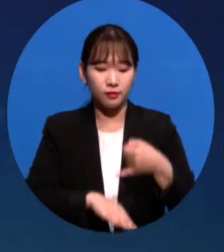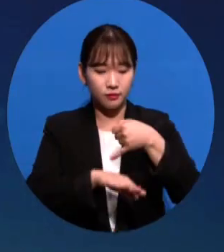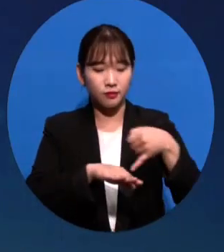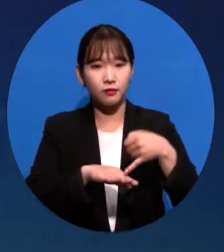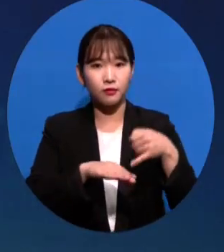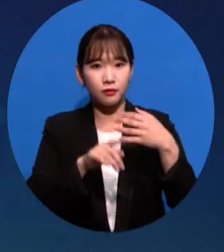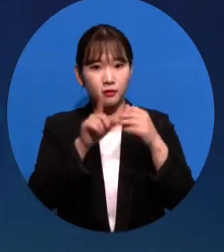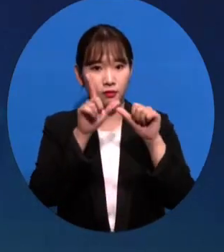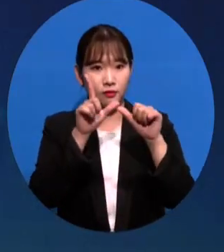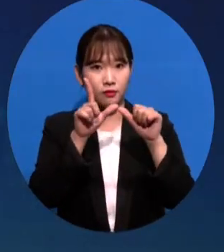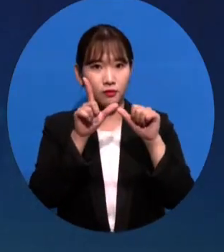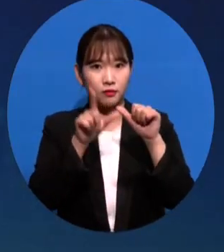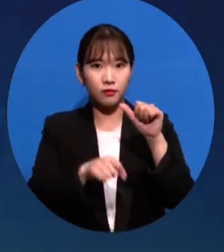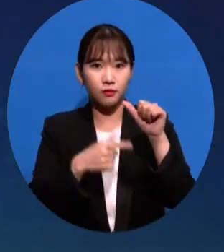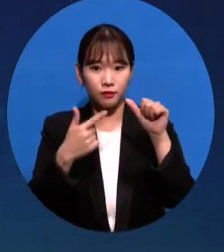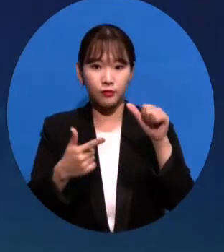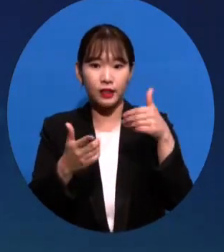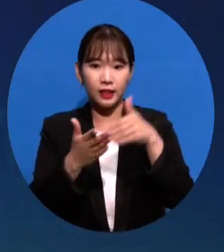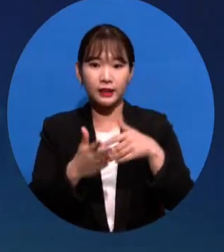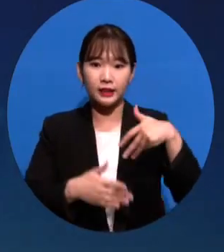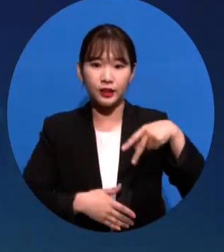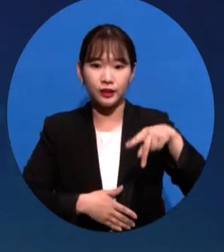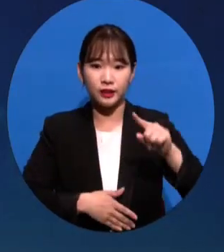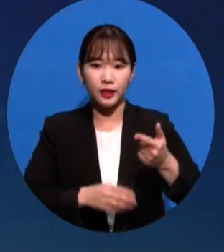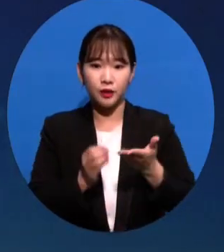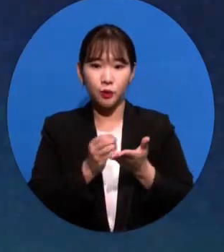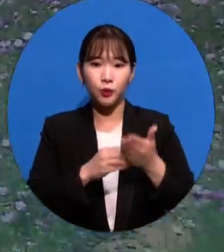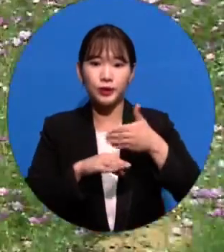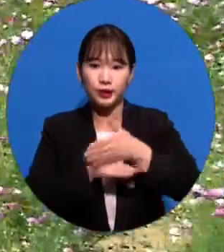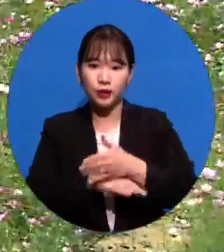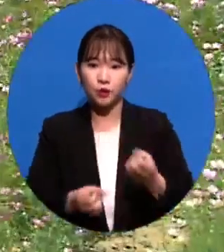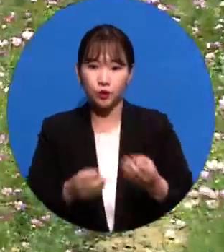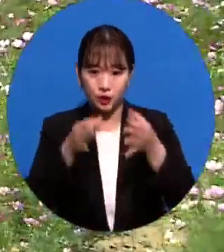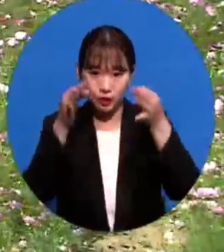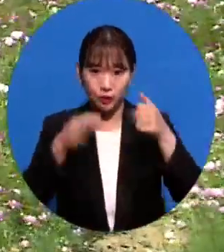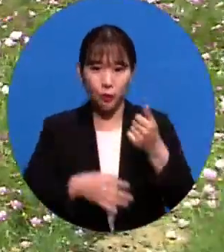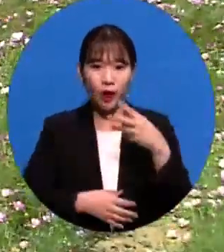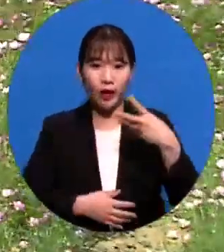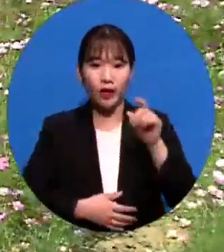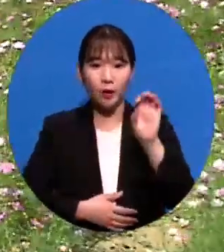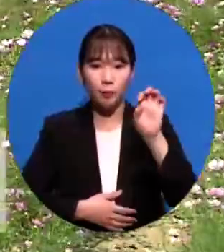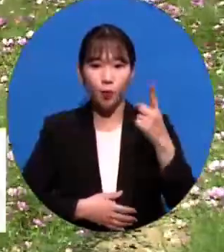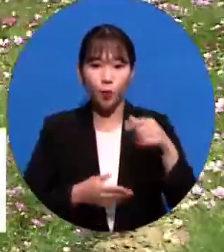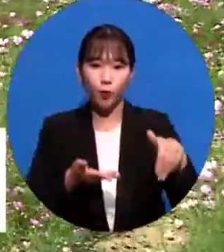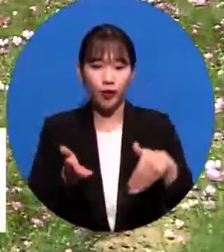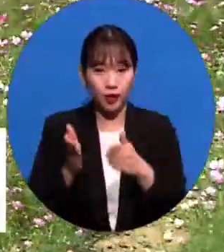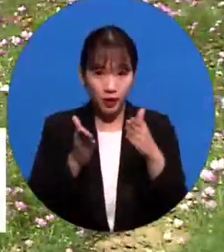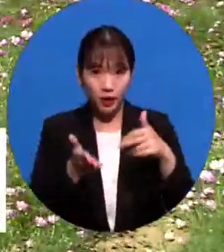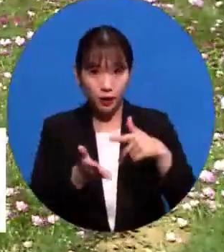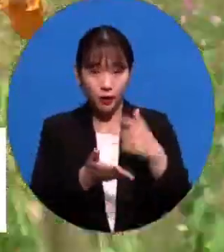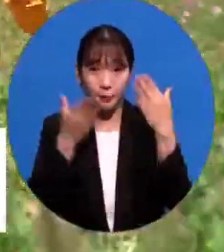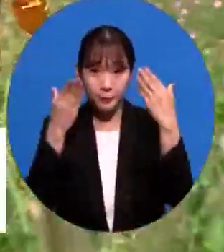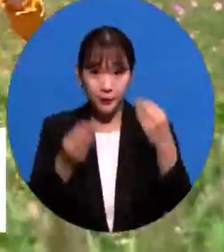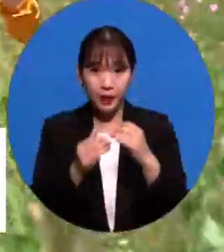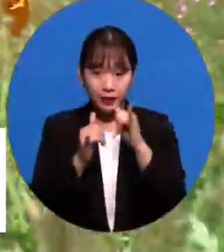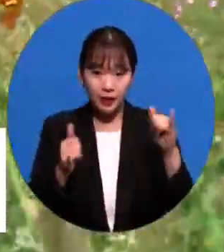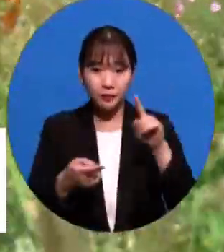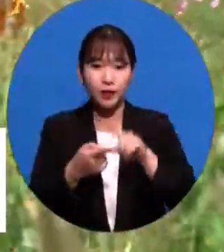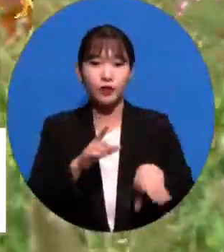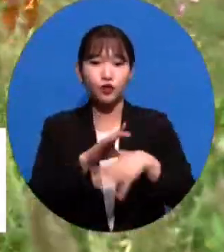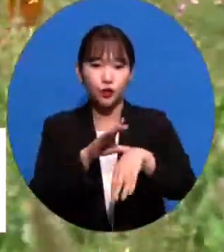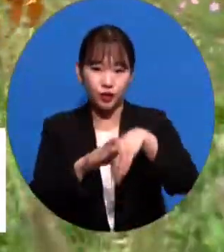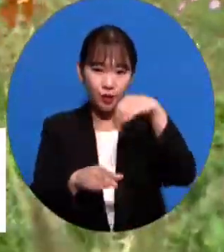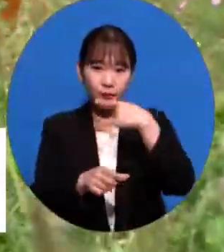완도군은 다음 달 6일까지 청산도 슬로축제 기간 화랑포길 걷기를 완주한 관광객을 대상으로 추첨을